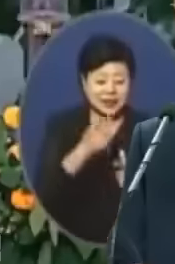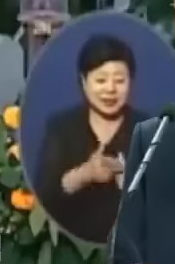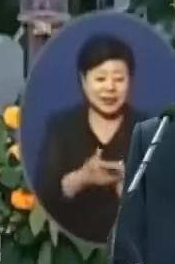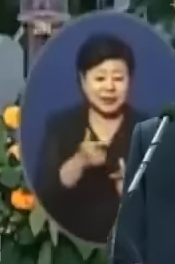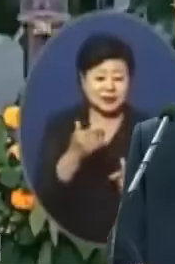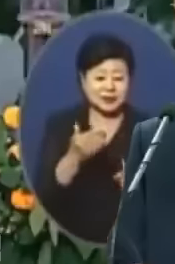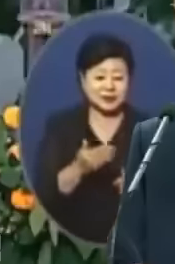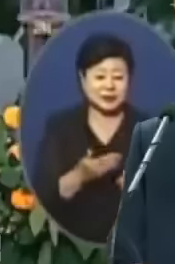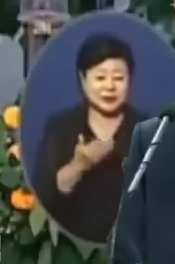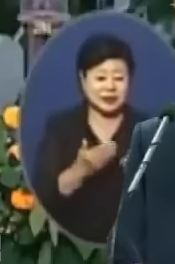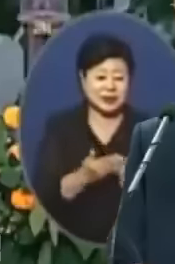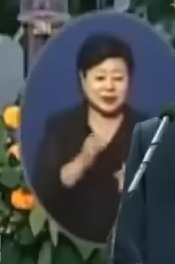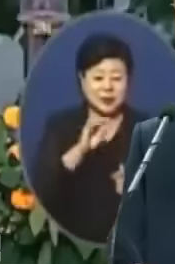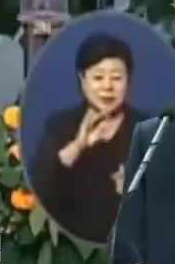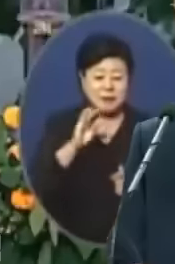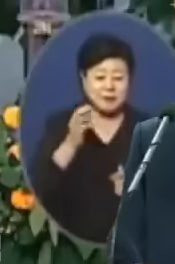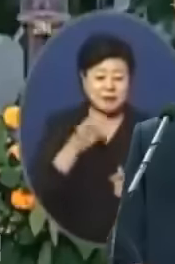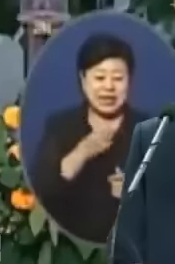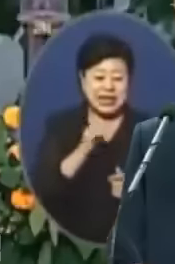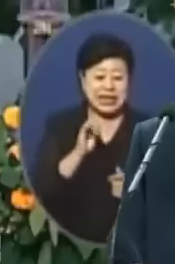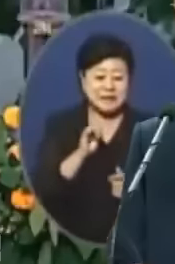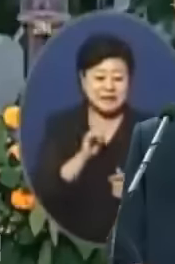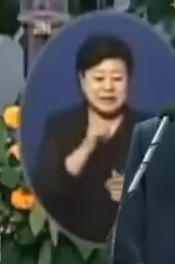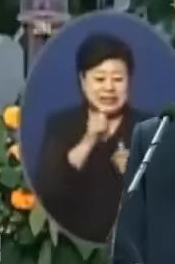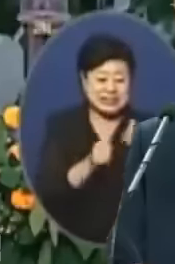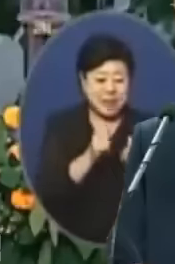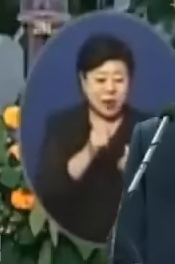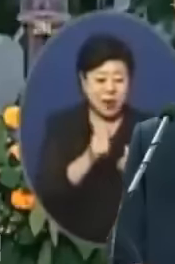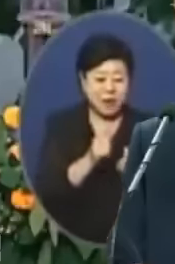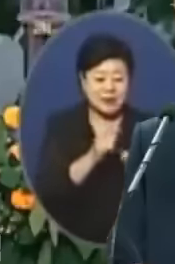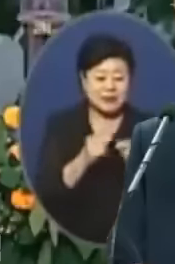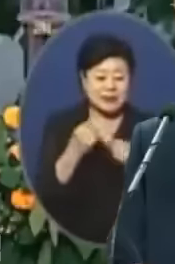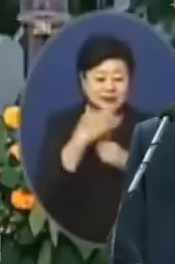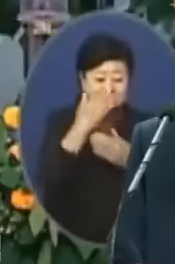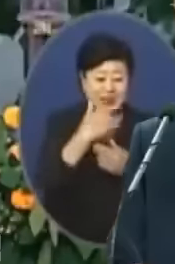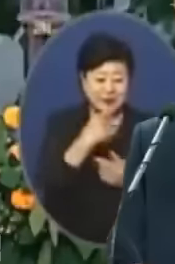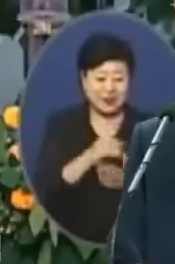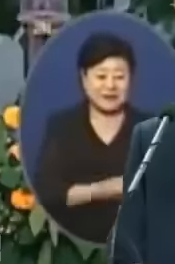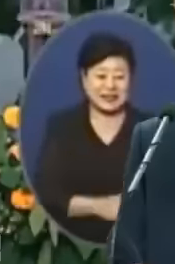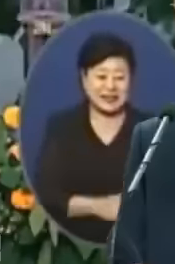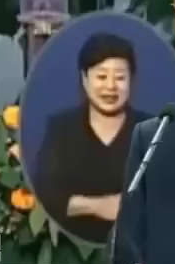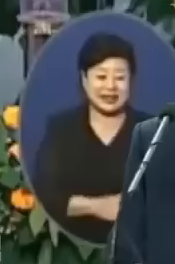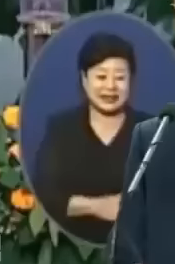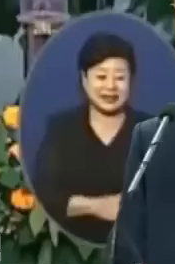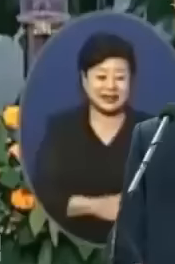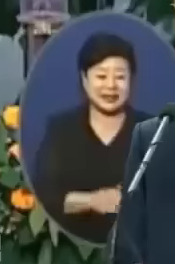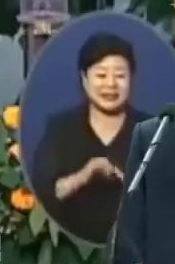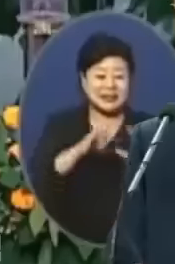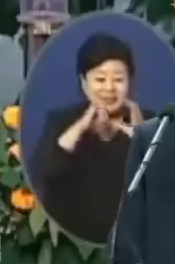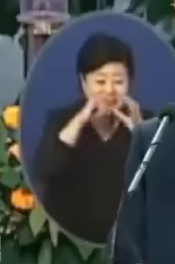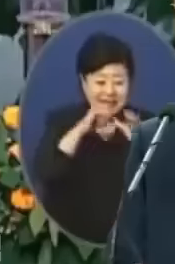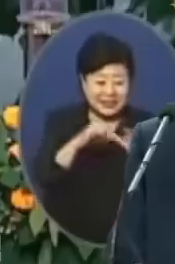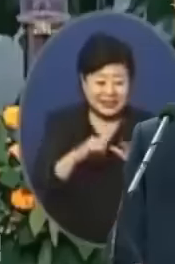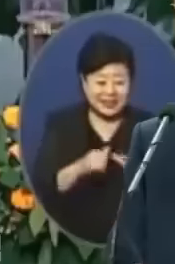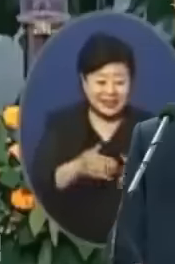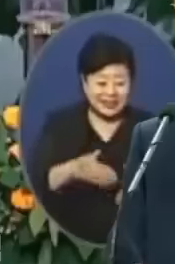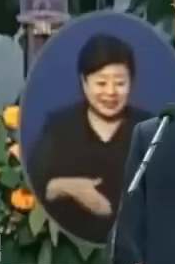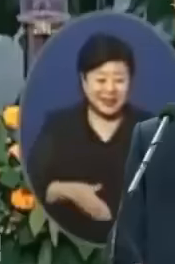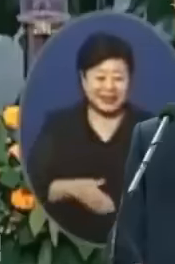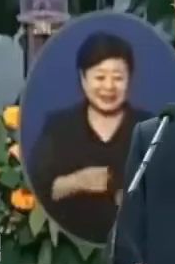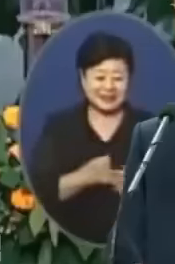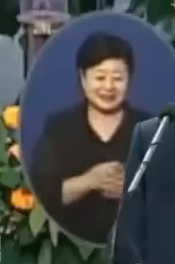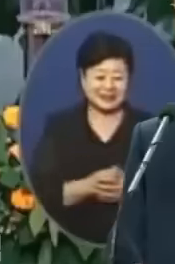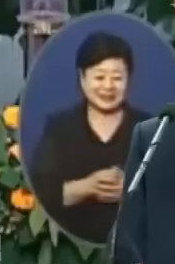예수님께서 빌립을 시험하심이란 제목으로 말씀을 나누겠습니다. 우리가 이 세상에 태어난